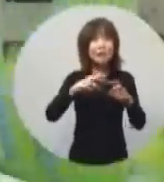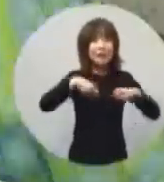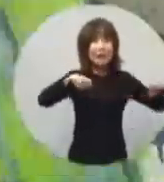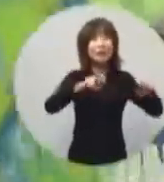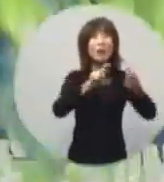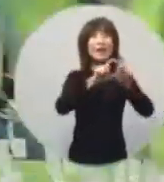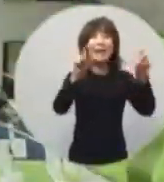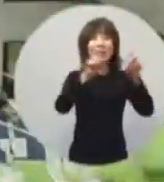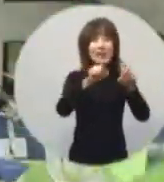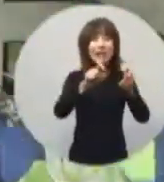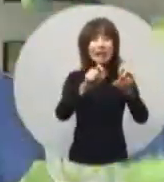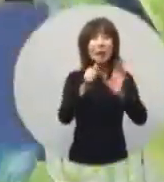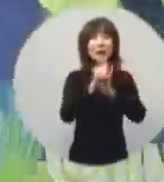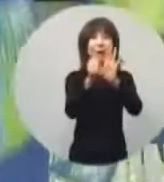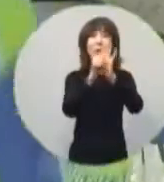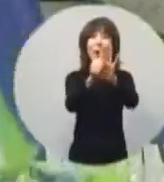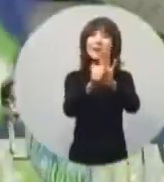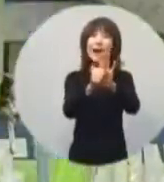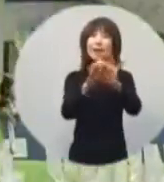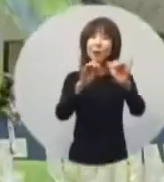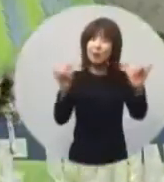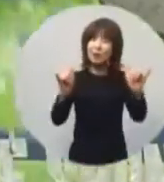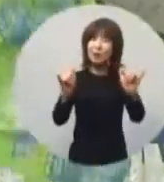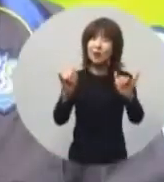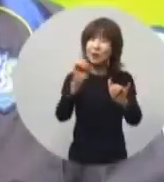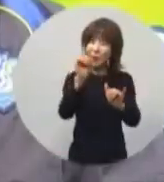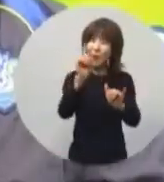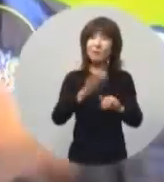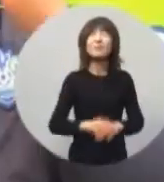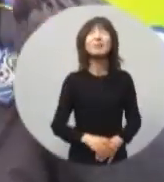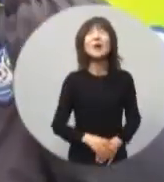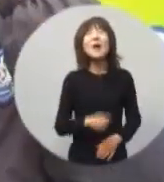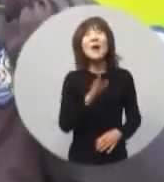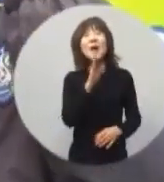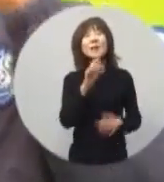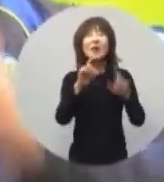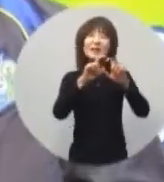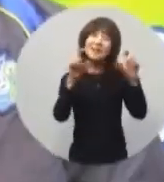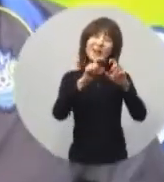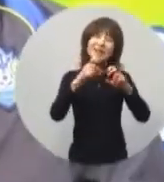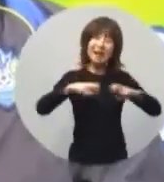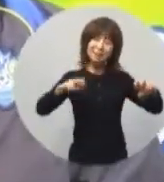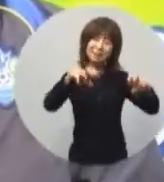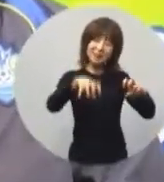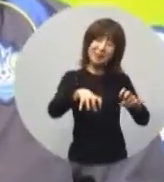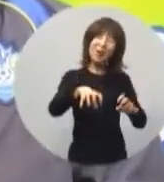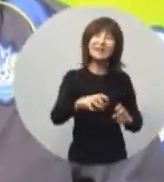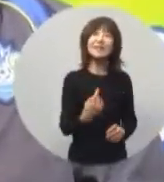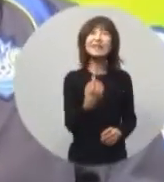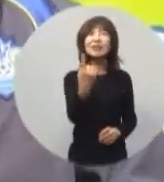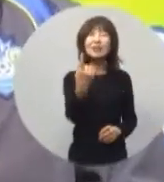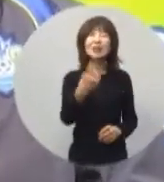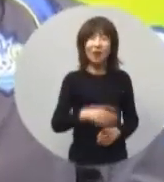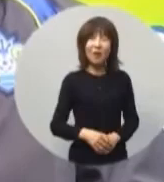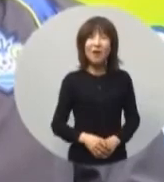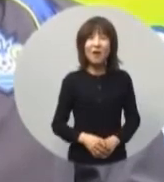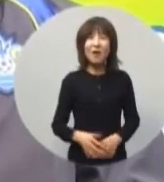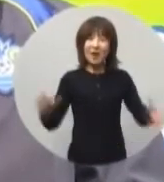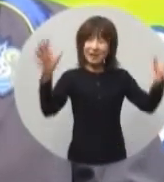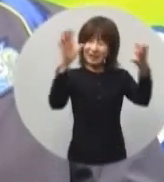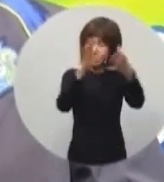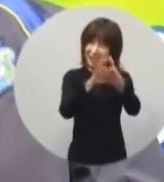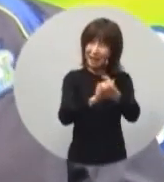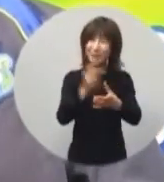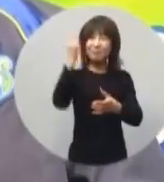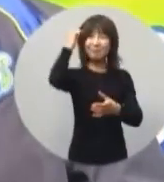ターの応援について伺ってみました。 いや本当に平塚競技場とかに入るとそういう一体感を醸し出してくれ